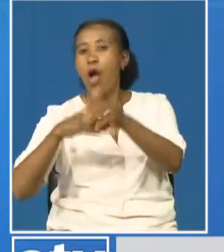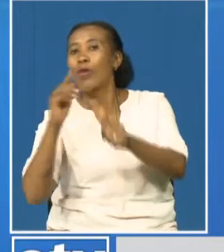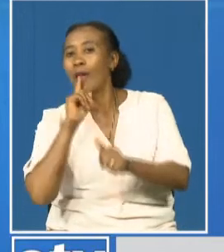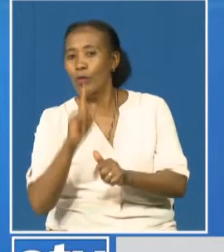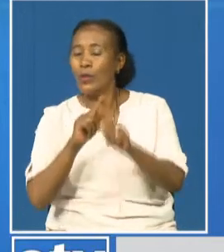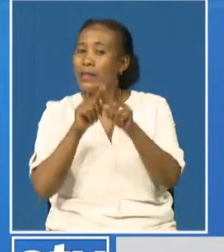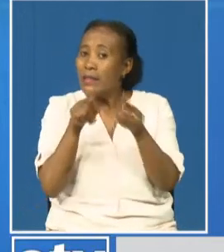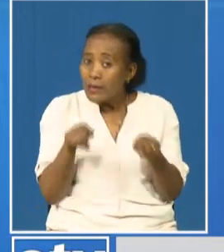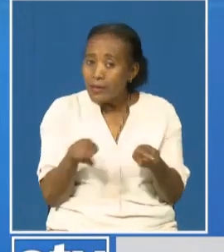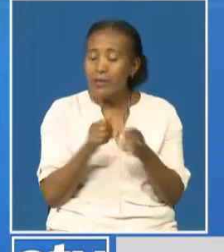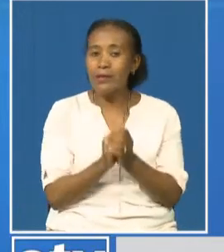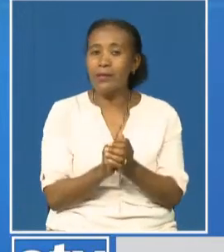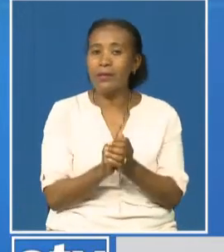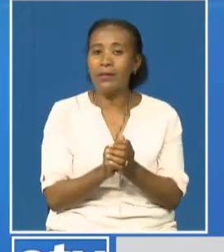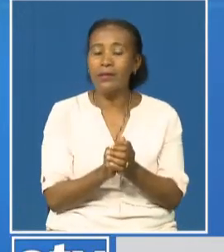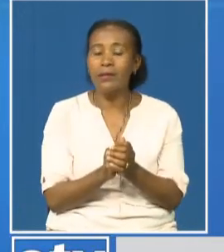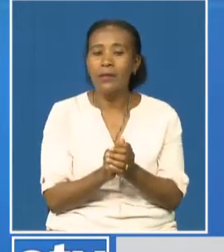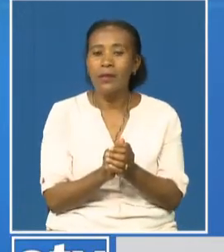ግን